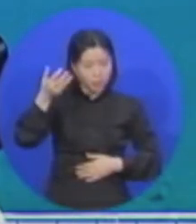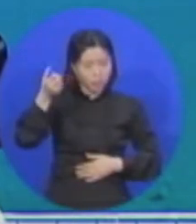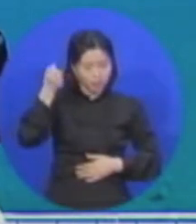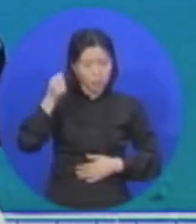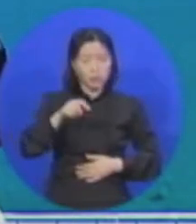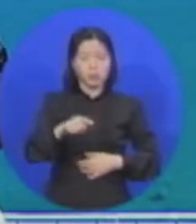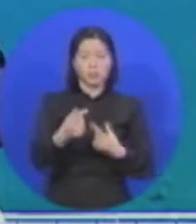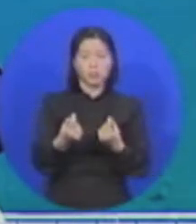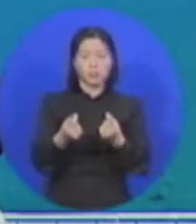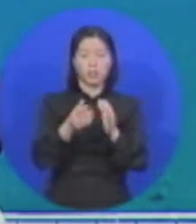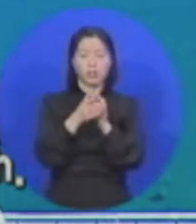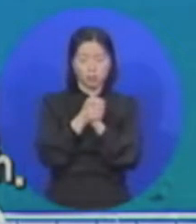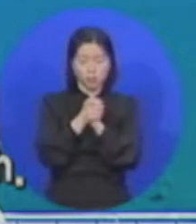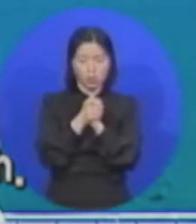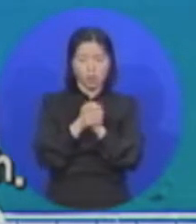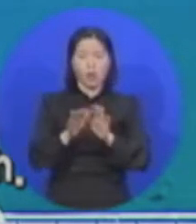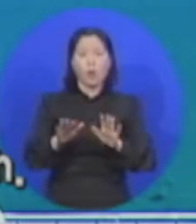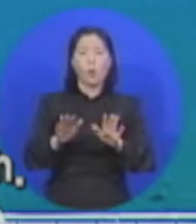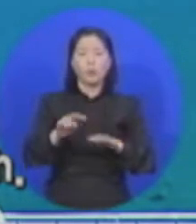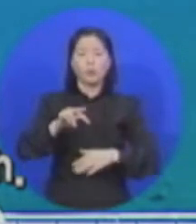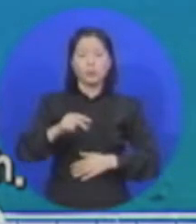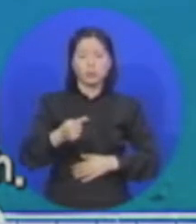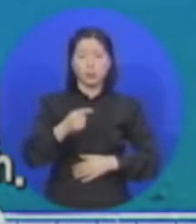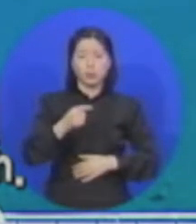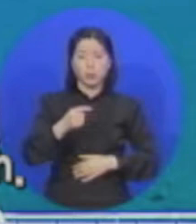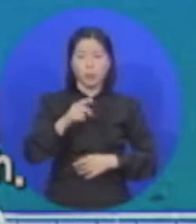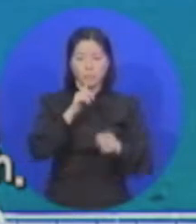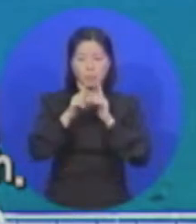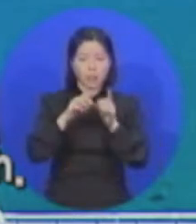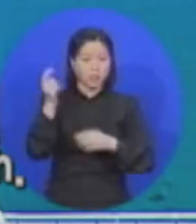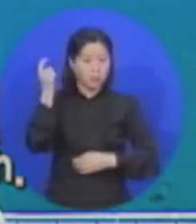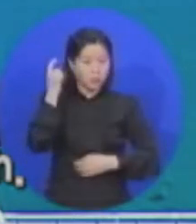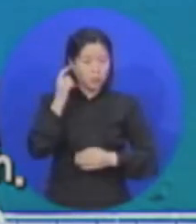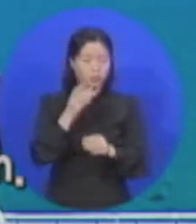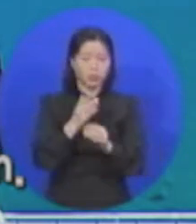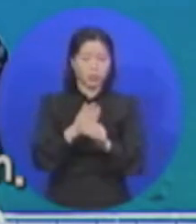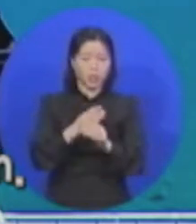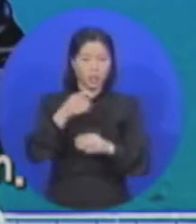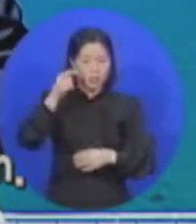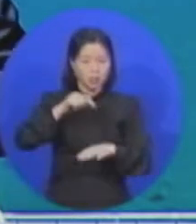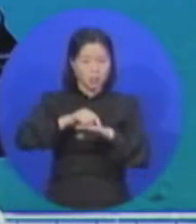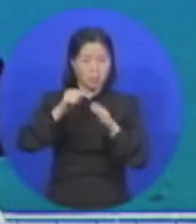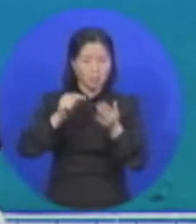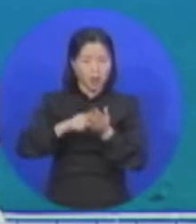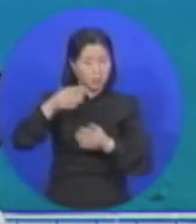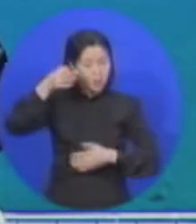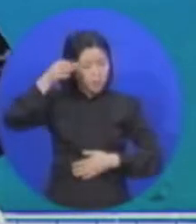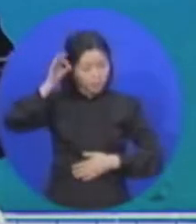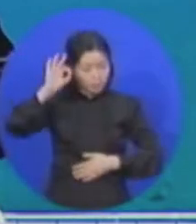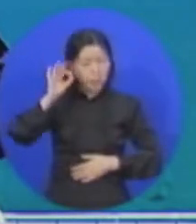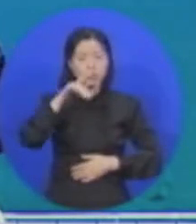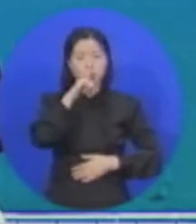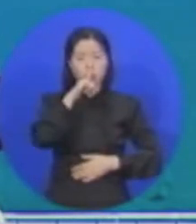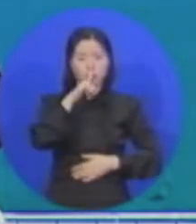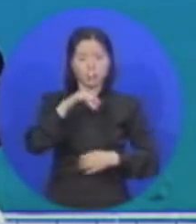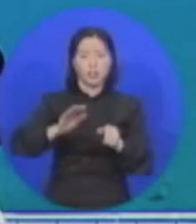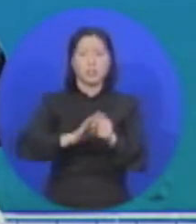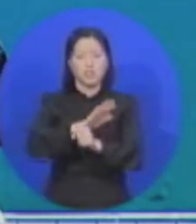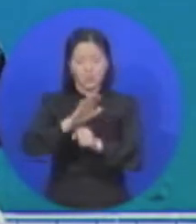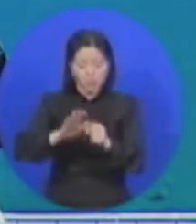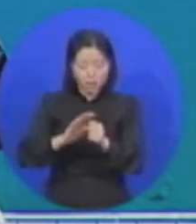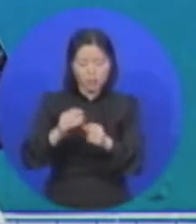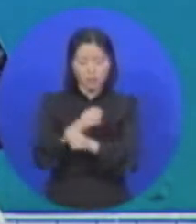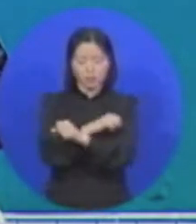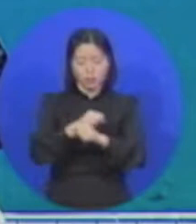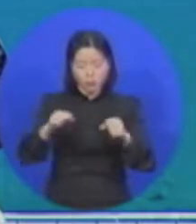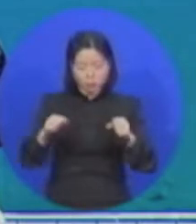오늘 더 말씀 듣는 중에 내 마음의 깨달아지는 것이 있고 사랑해야지 영서 해야지 라는 말씀이 내 안에